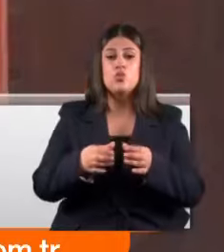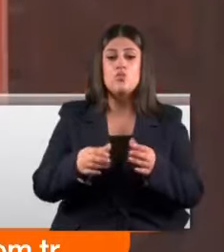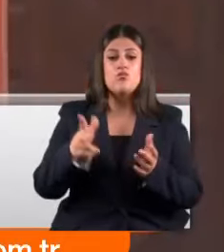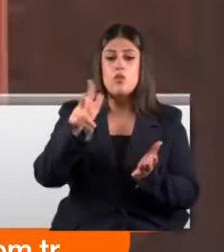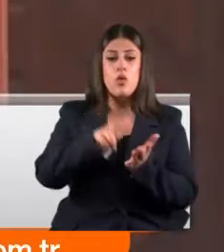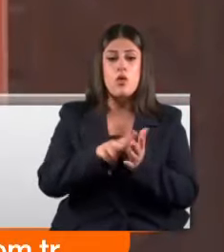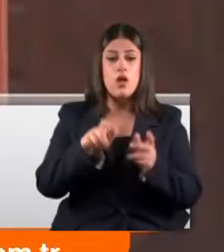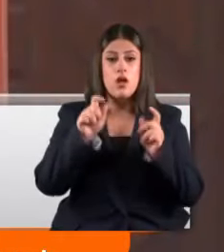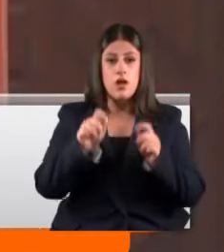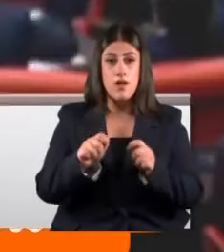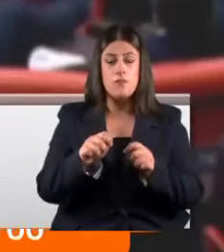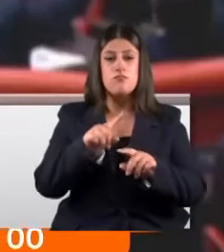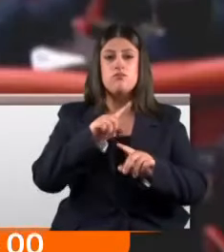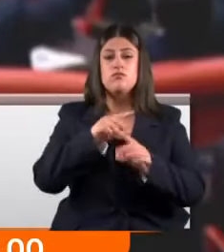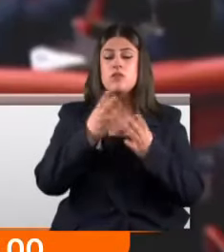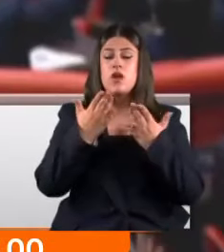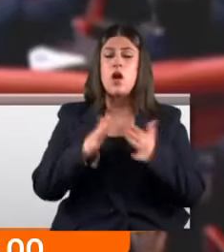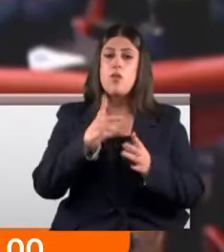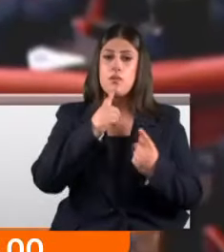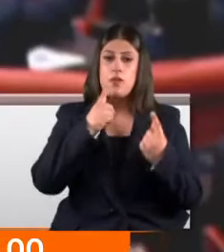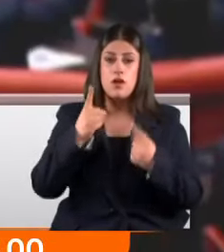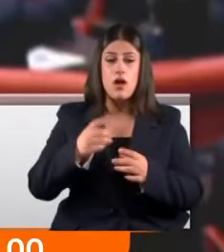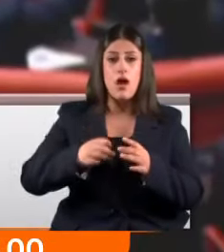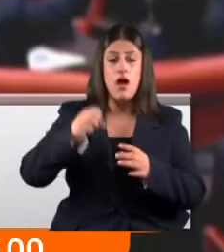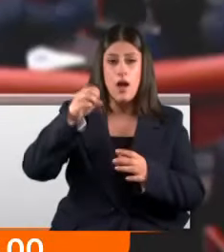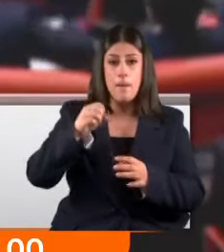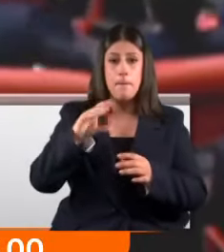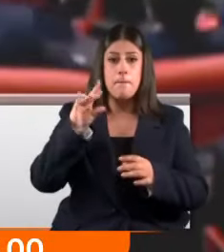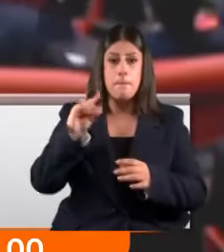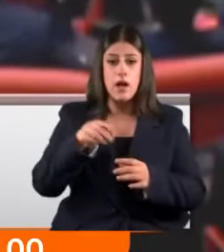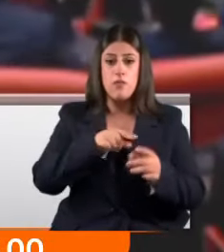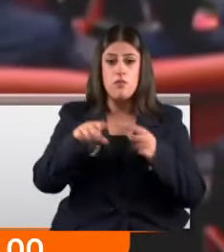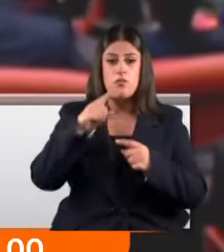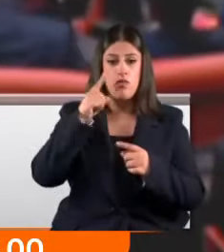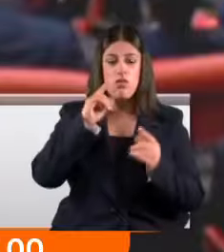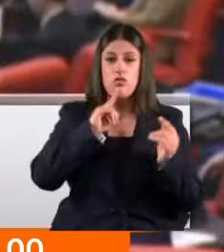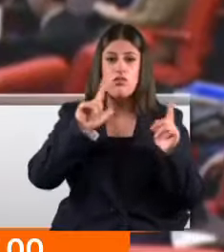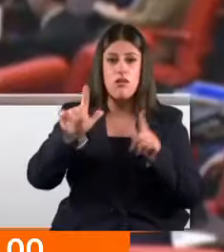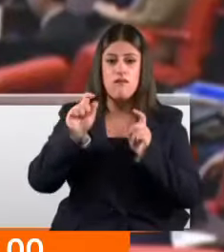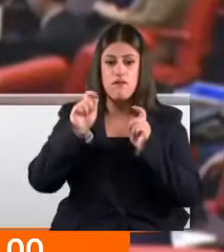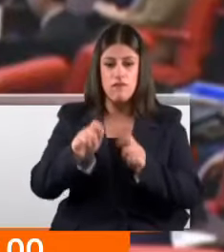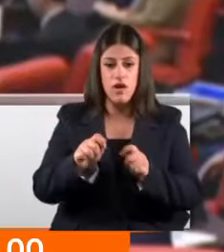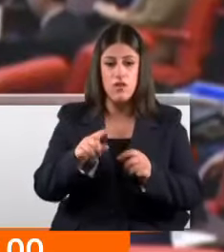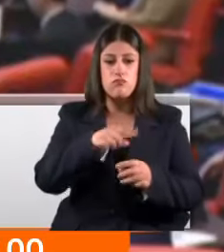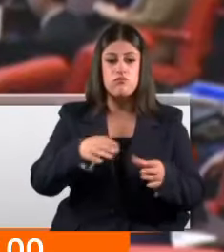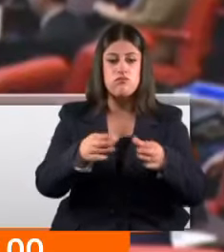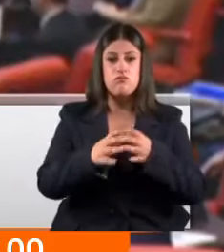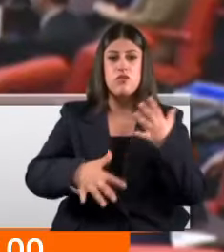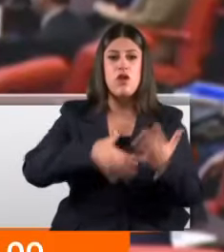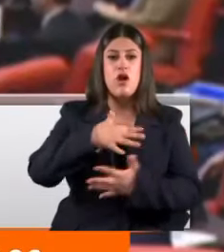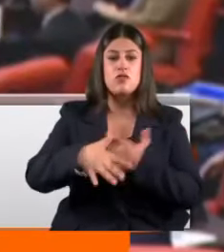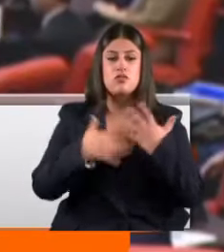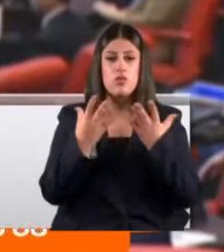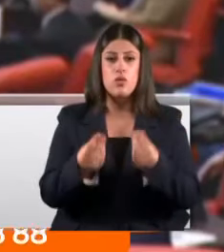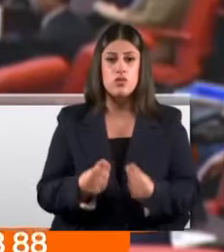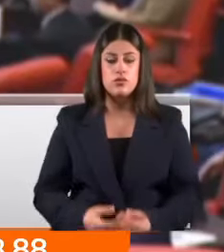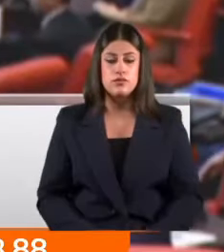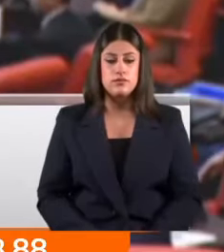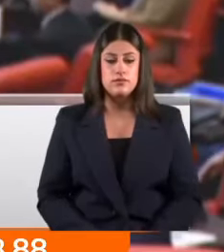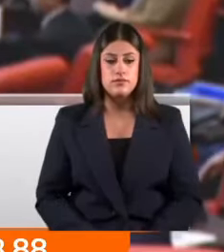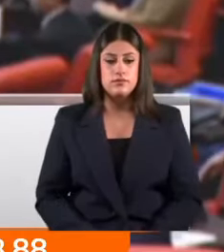ve reddedildi. Türkoğlu AK Parti ve MHP sıralarına sataştı. Genel kurul bir anda karıştı. Önergeyi oylarınıza sunuyorum.